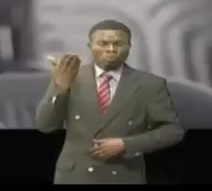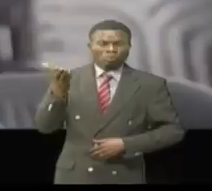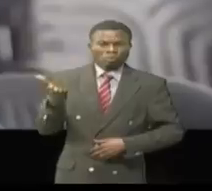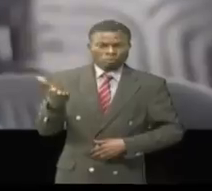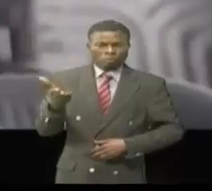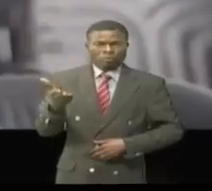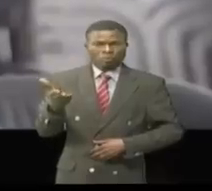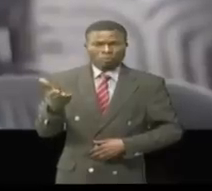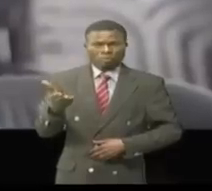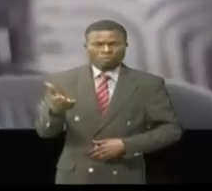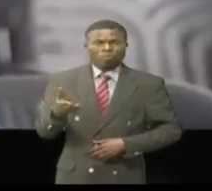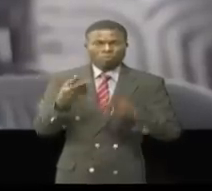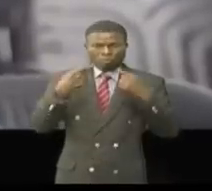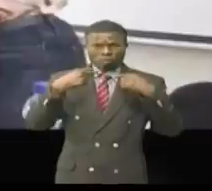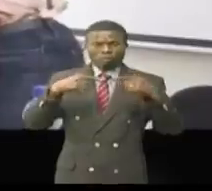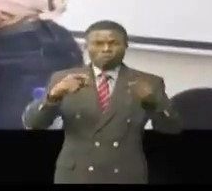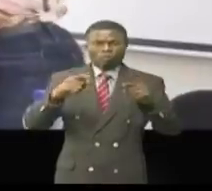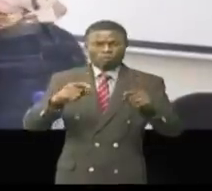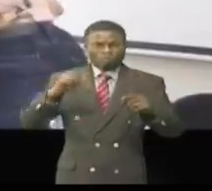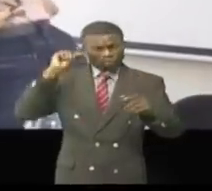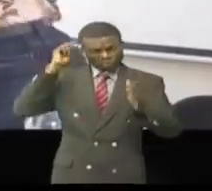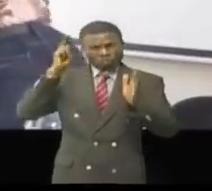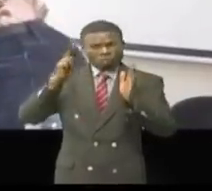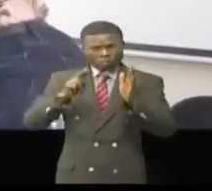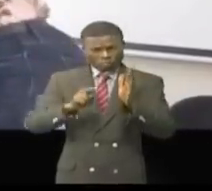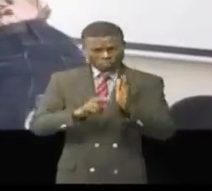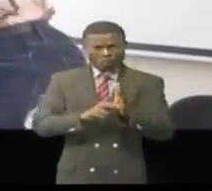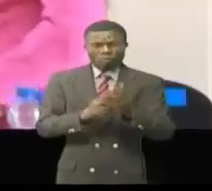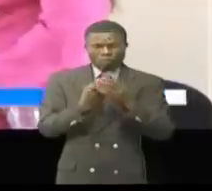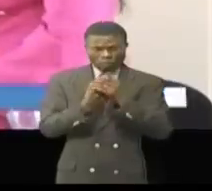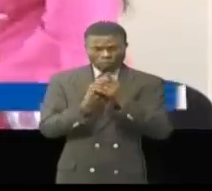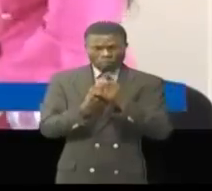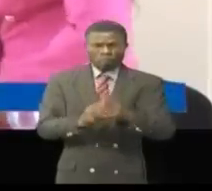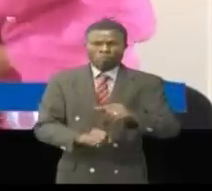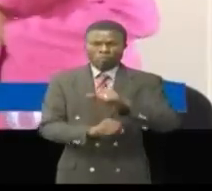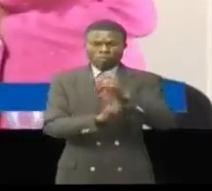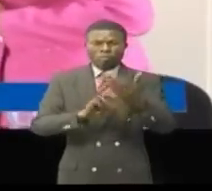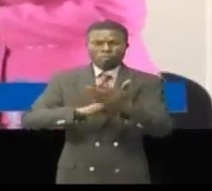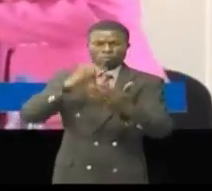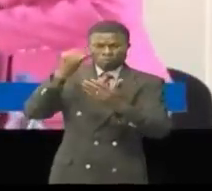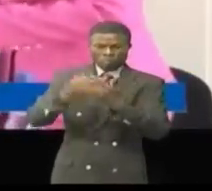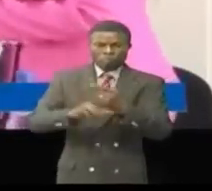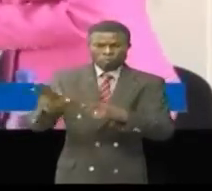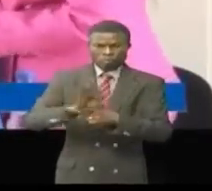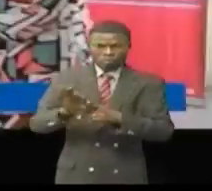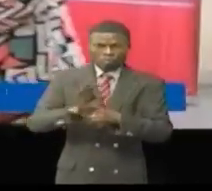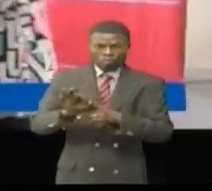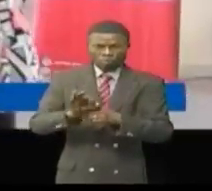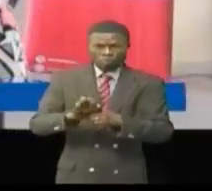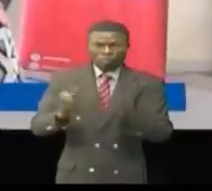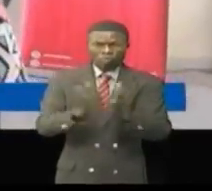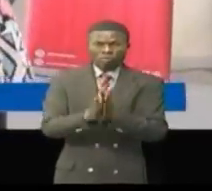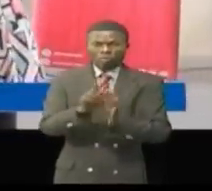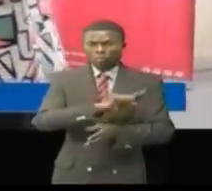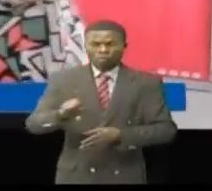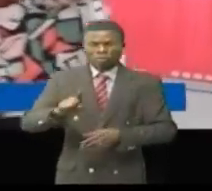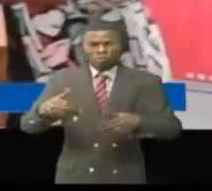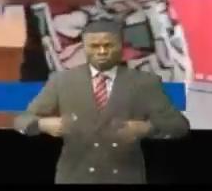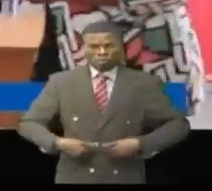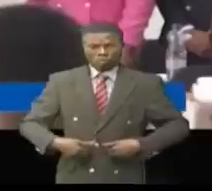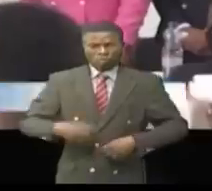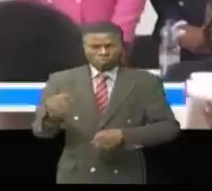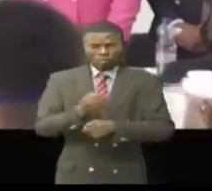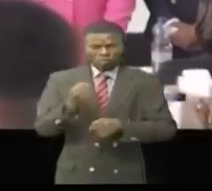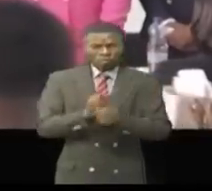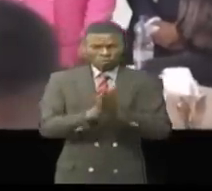Chama, a annoncé que le gouvernement est à pied d'œuvre pour un programme de formation des 10 000 jeunes sur les métiers